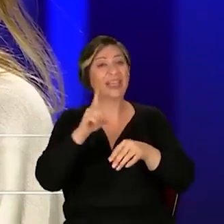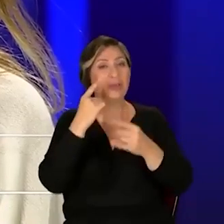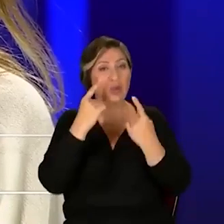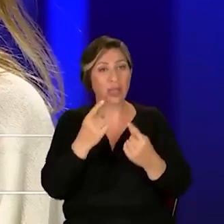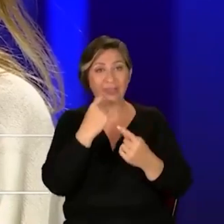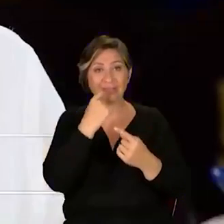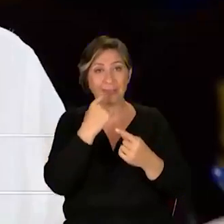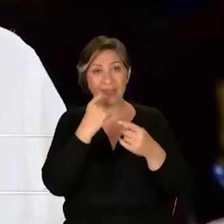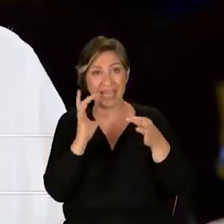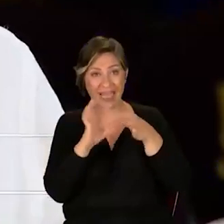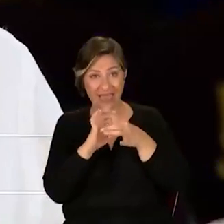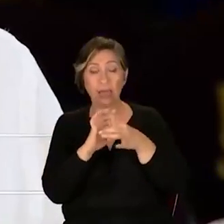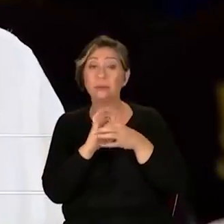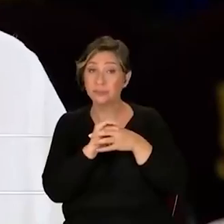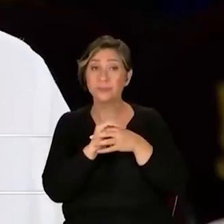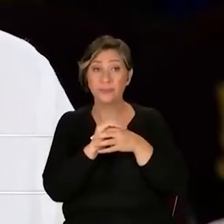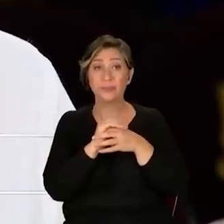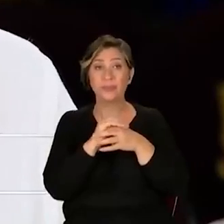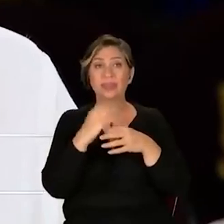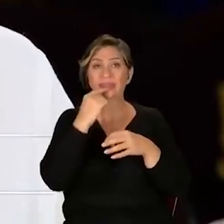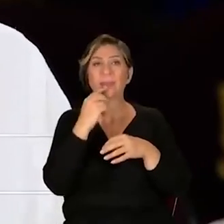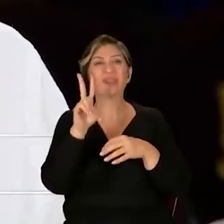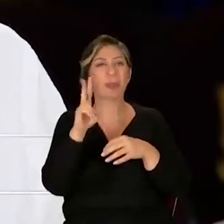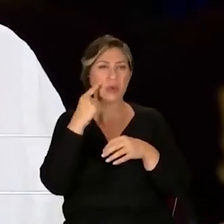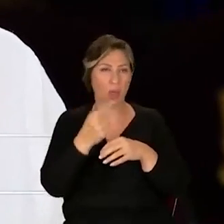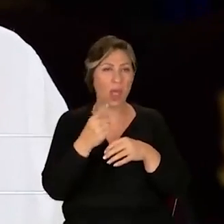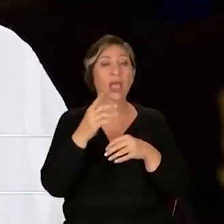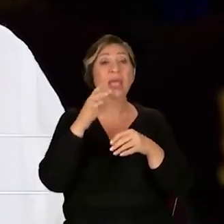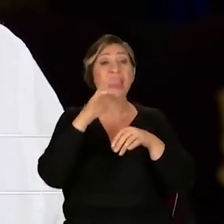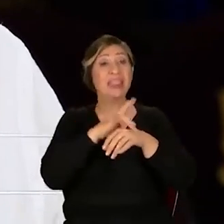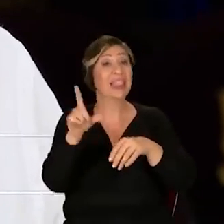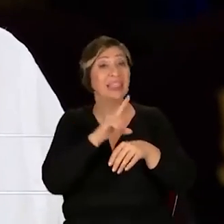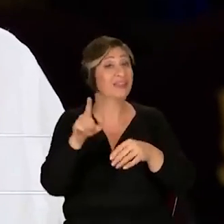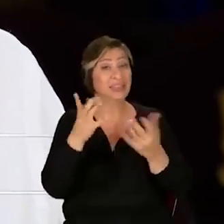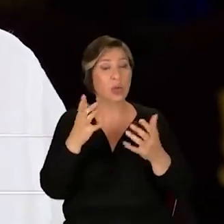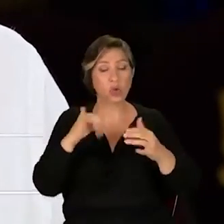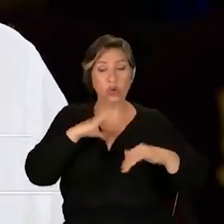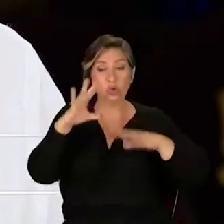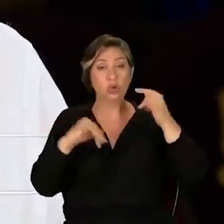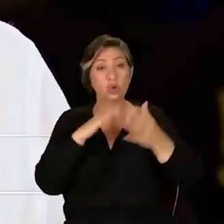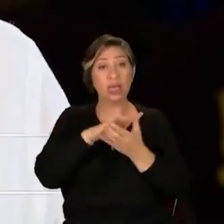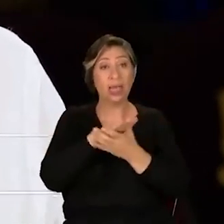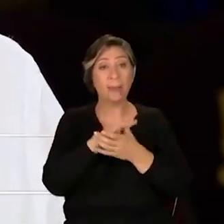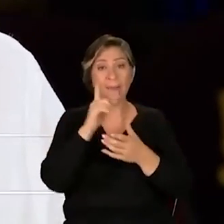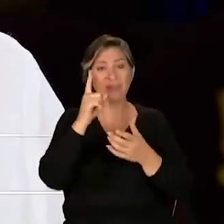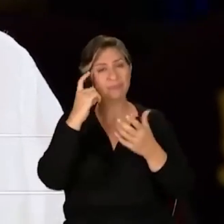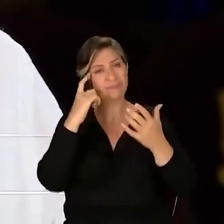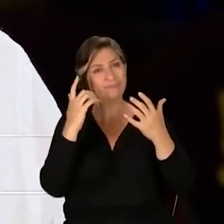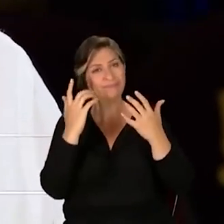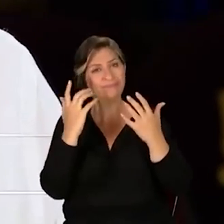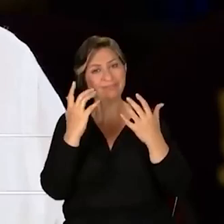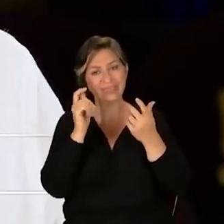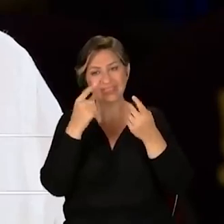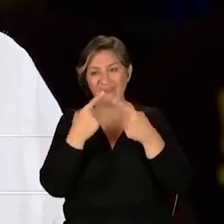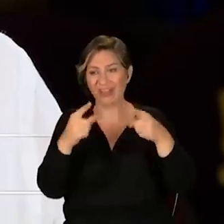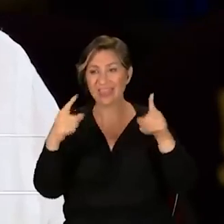de... Demirle ilgili bir problem var. Demirle ilgili. Yani genellikle demirle. Ama tedavisine gelince de huzursuz bacak bir sendrom. Yani